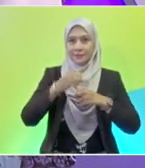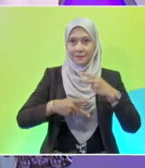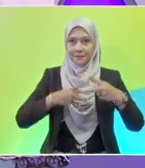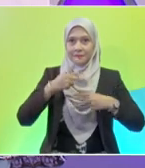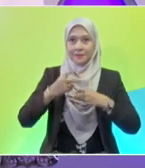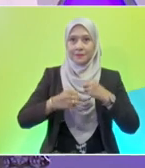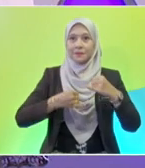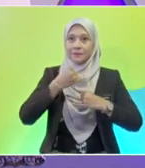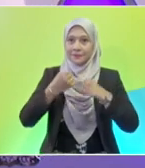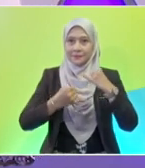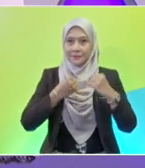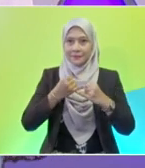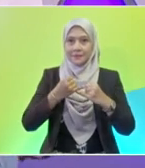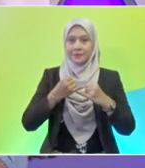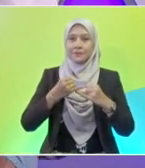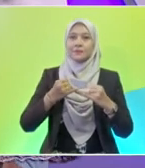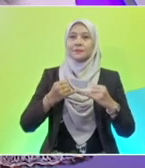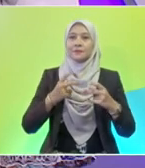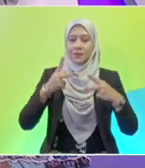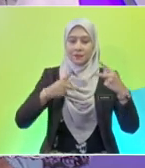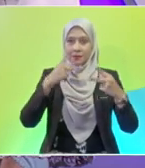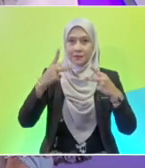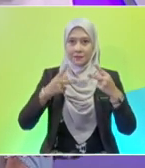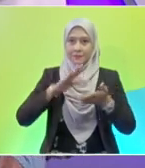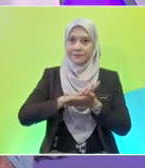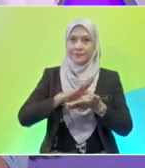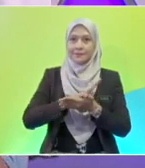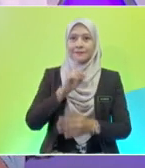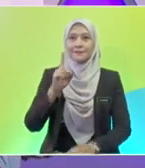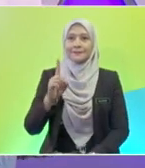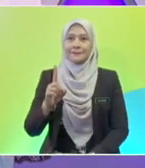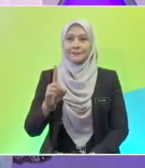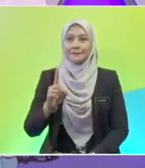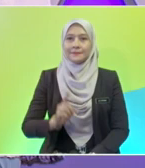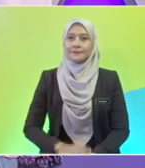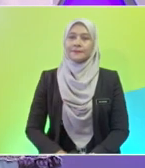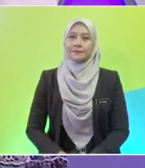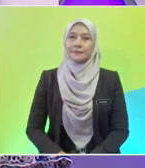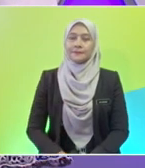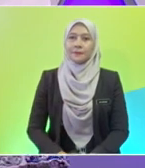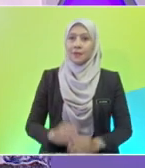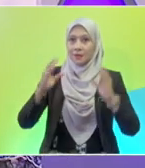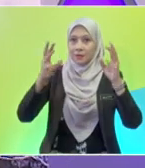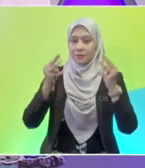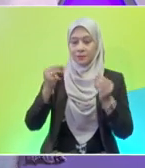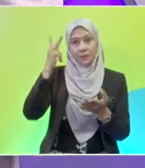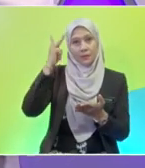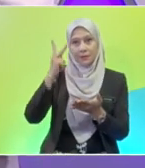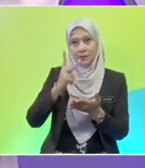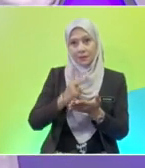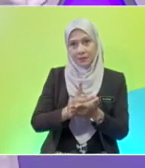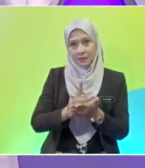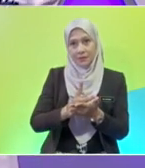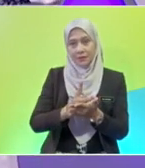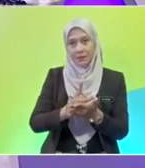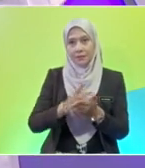kimia satu sebelum kita bermula cek guna memperkenalkan tentang format SPM kertas 1